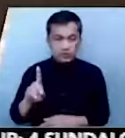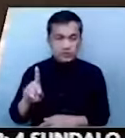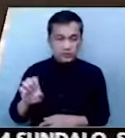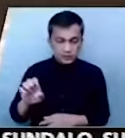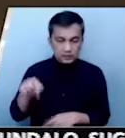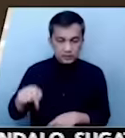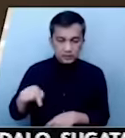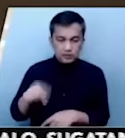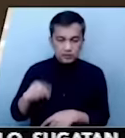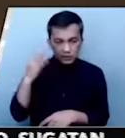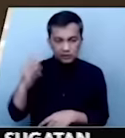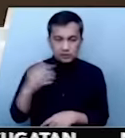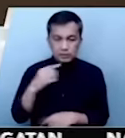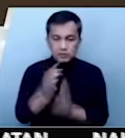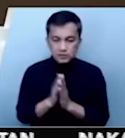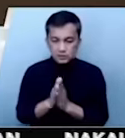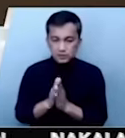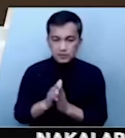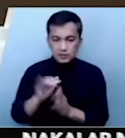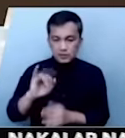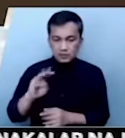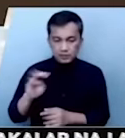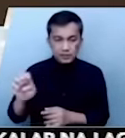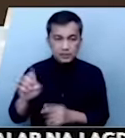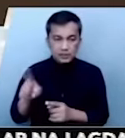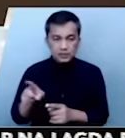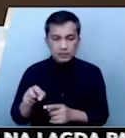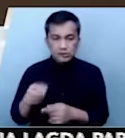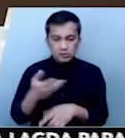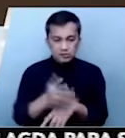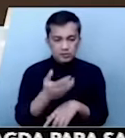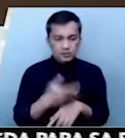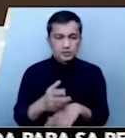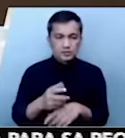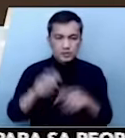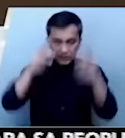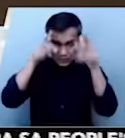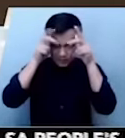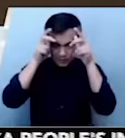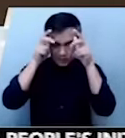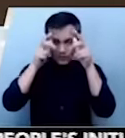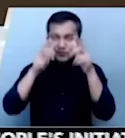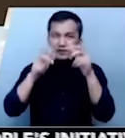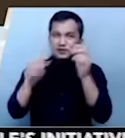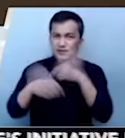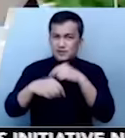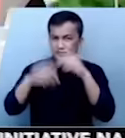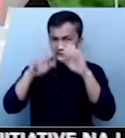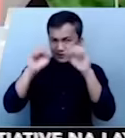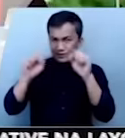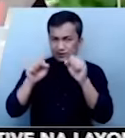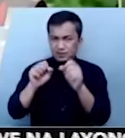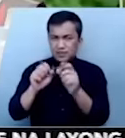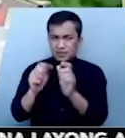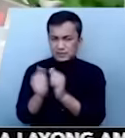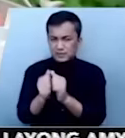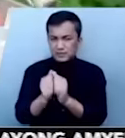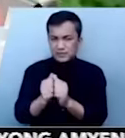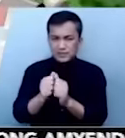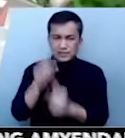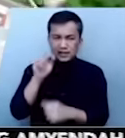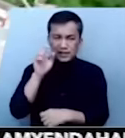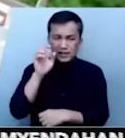Senadora Ivy Marcos ang mga patutsada sa mga anyay demonyo sa palasyo na umaaligid sa kanyang kapatid na si Pangulong Bongbong